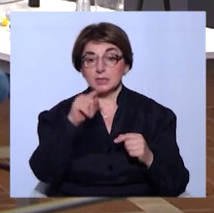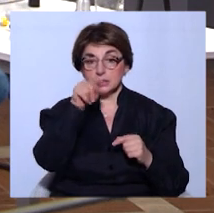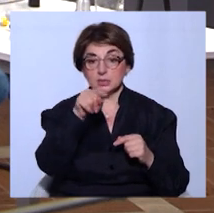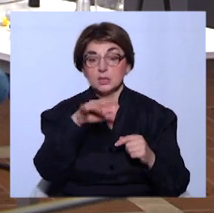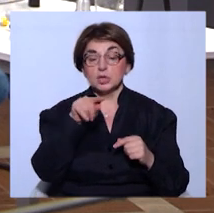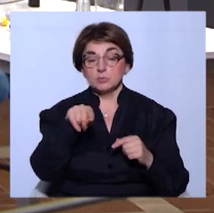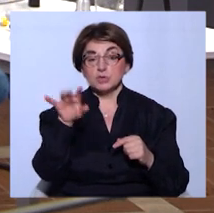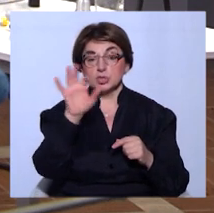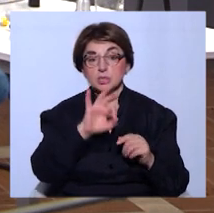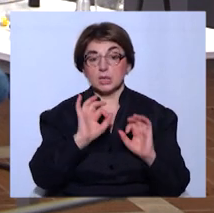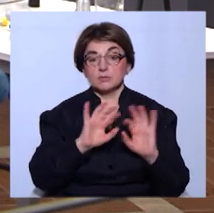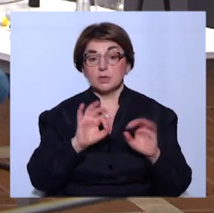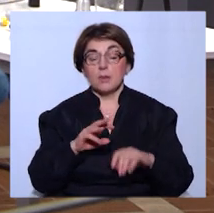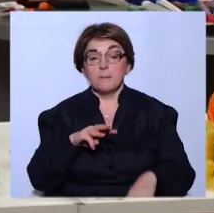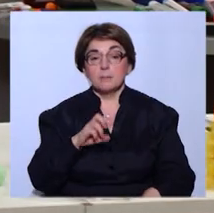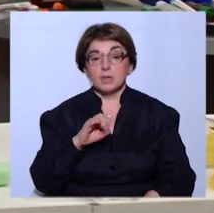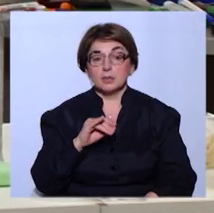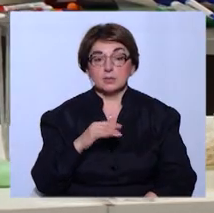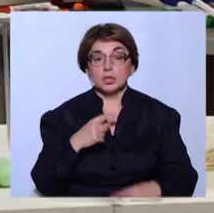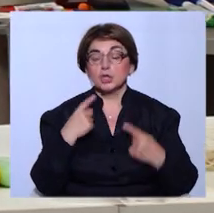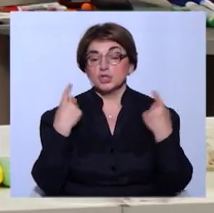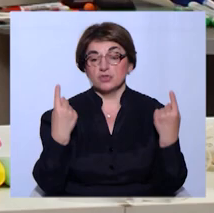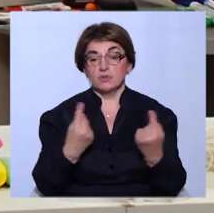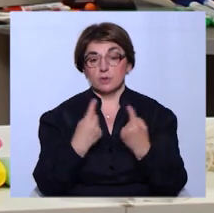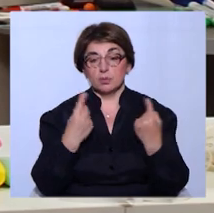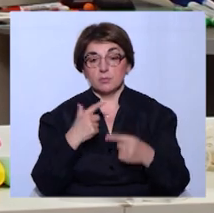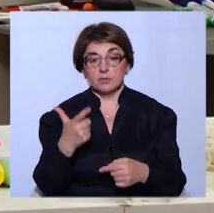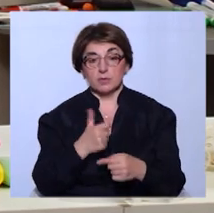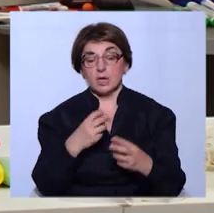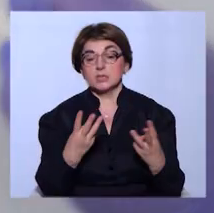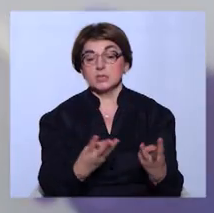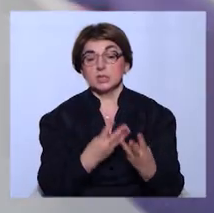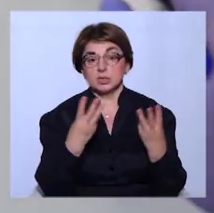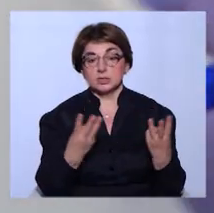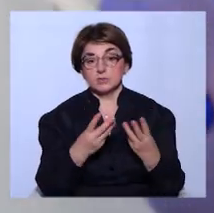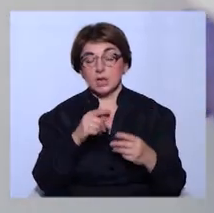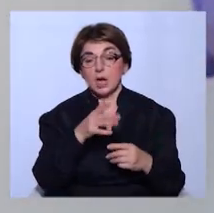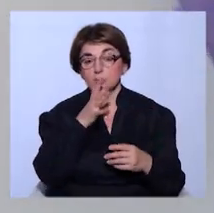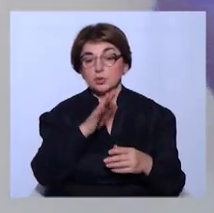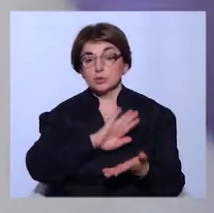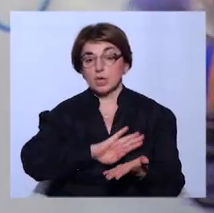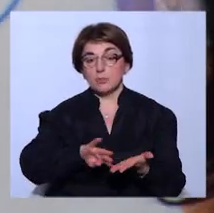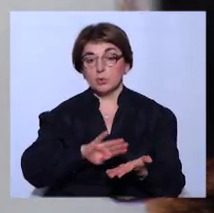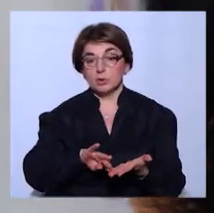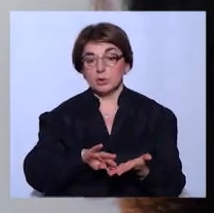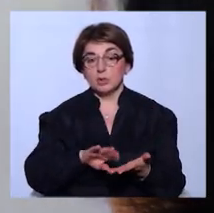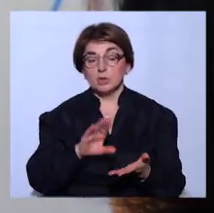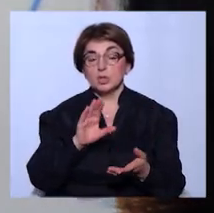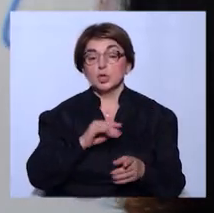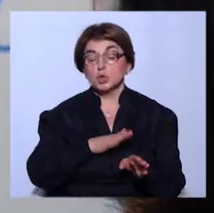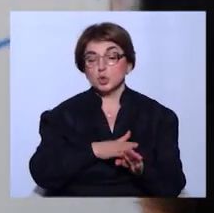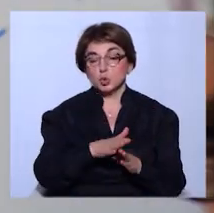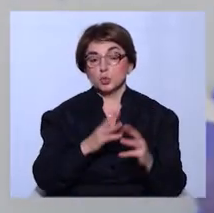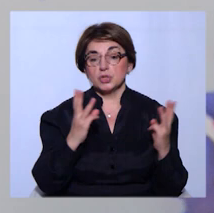ვისაუბრო. მეთანი, ბუნებრივი გაზი, იწვის. ამ დროს გამოიყოფა სრული წვის